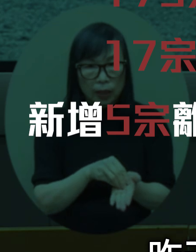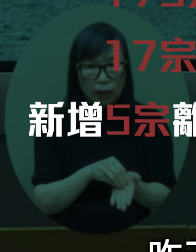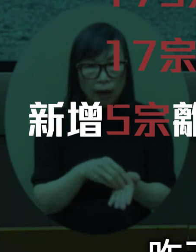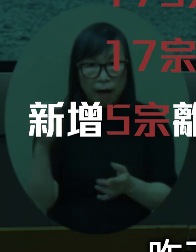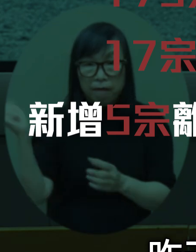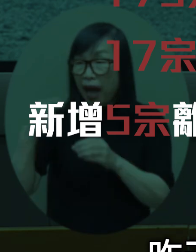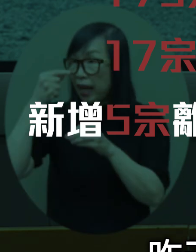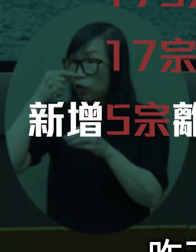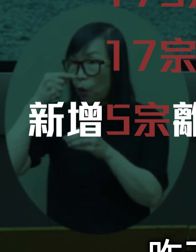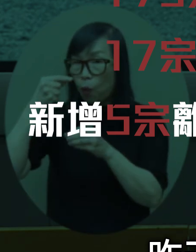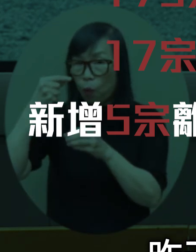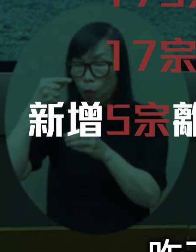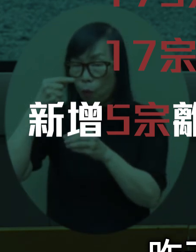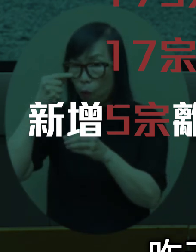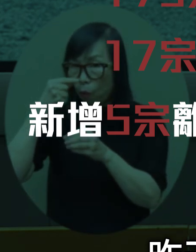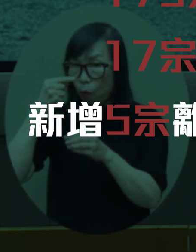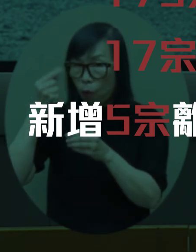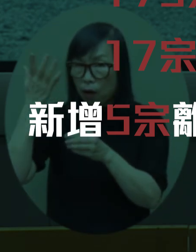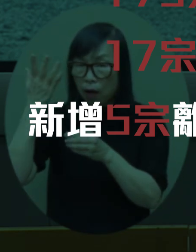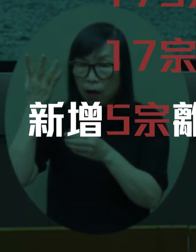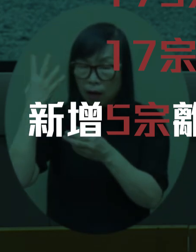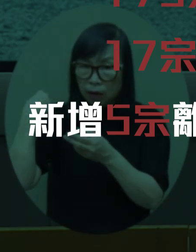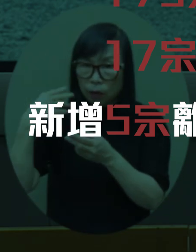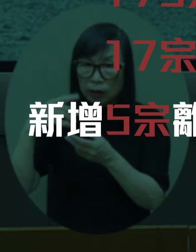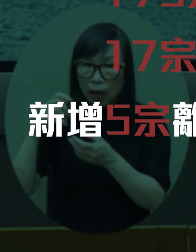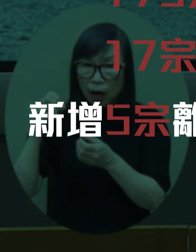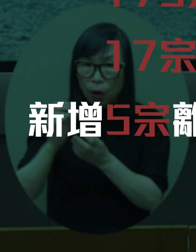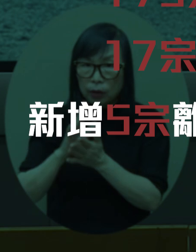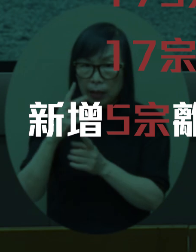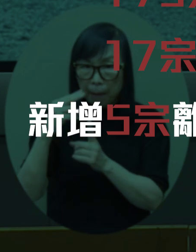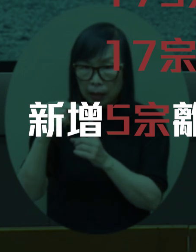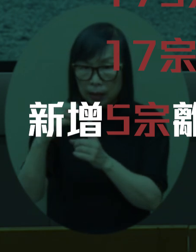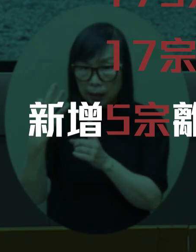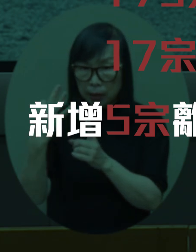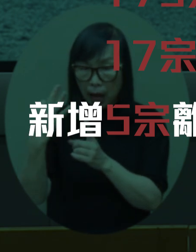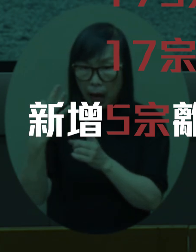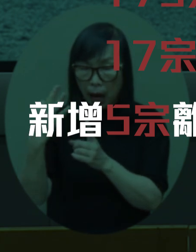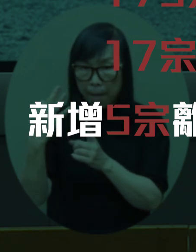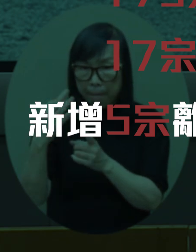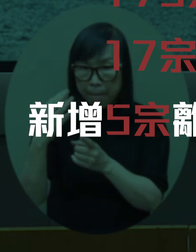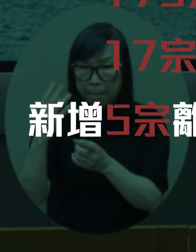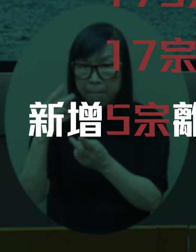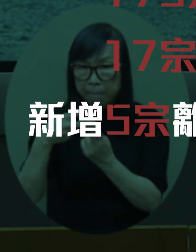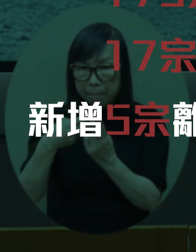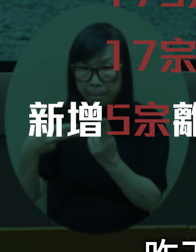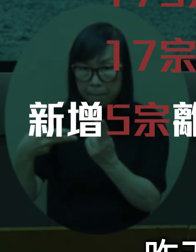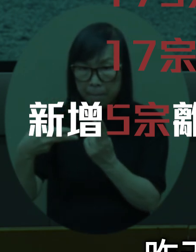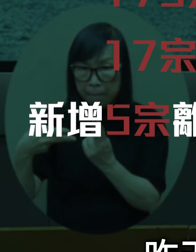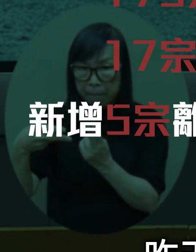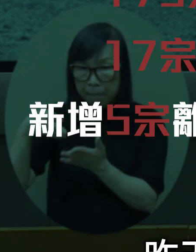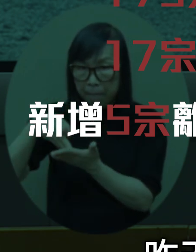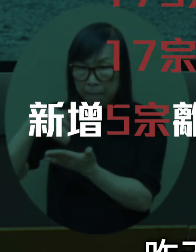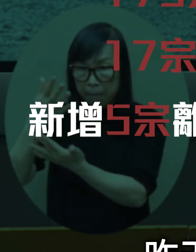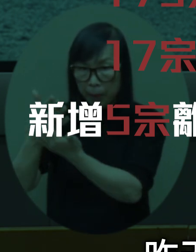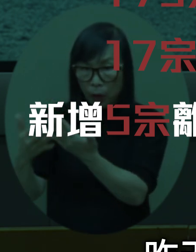在昨天經核酸檢測陽性的個案共有148宗，在快速抗原檢測方昨